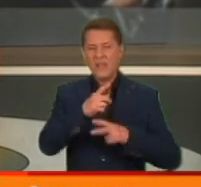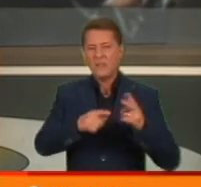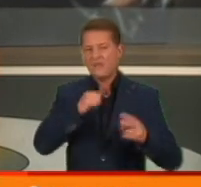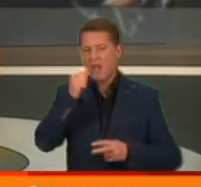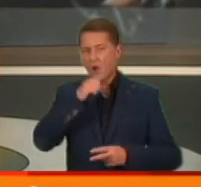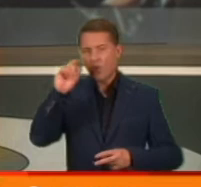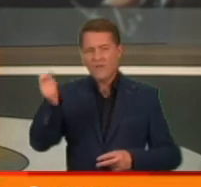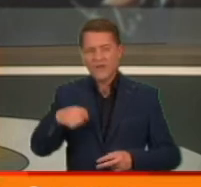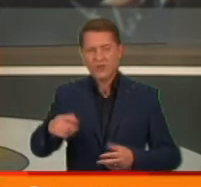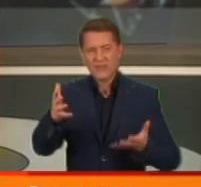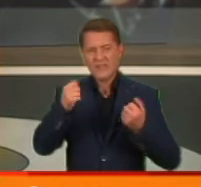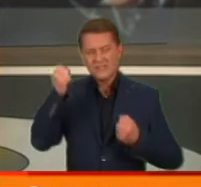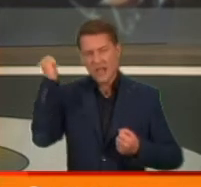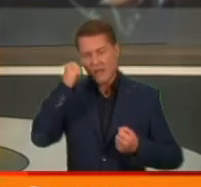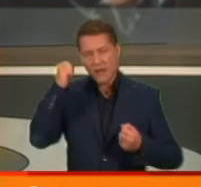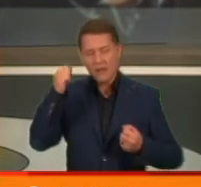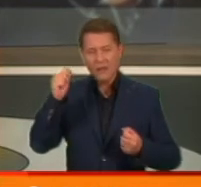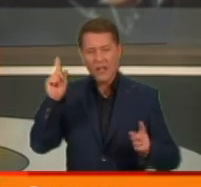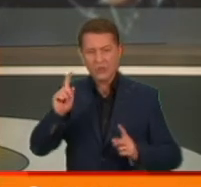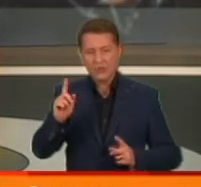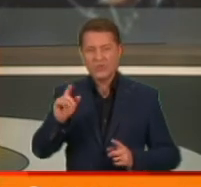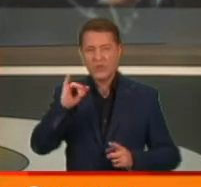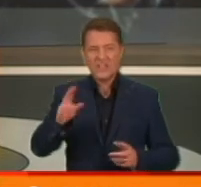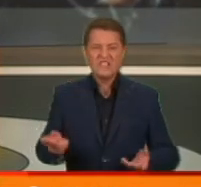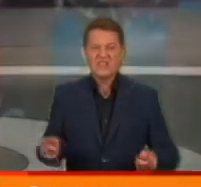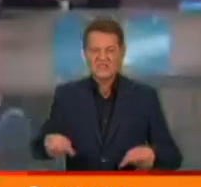там контузії і звестися після неї на ноги.